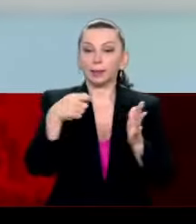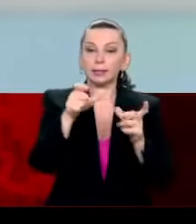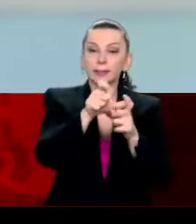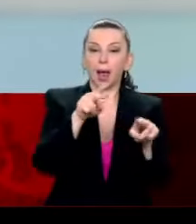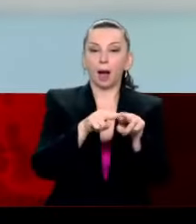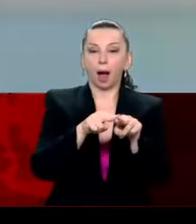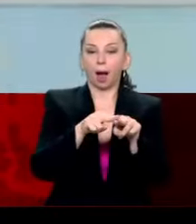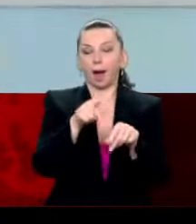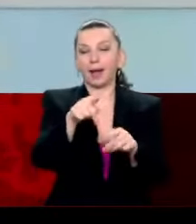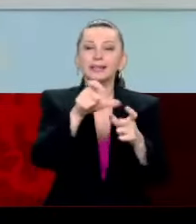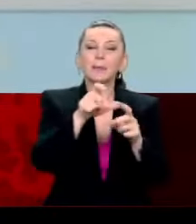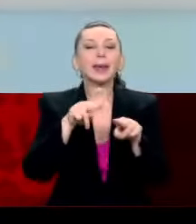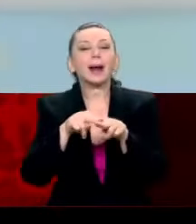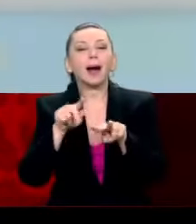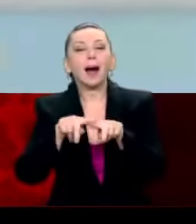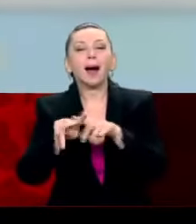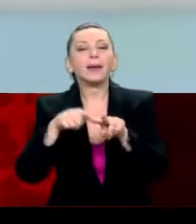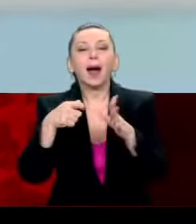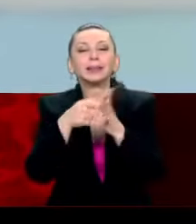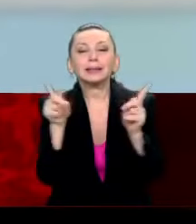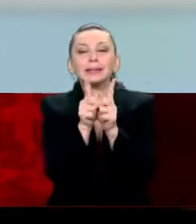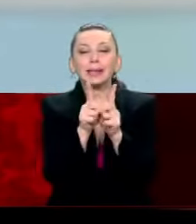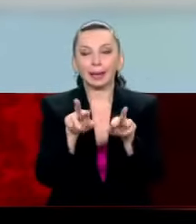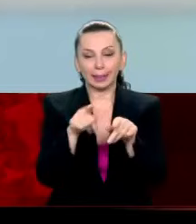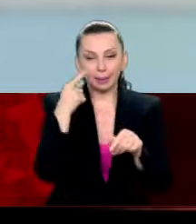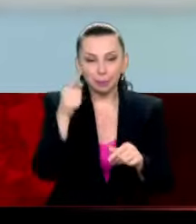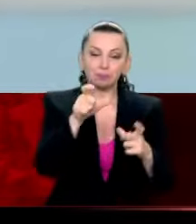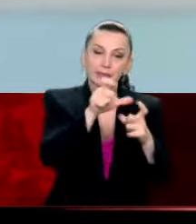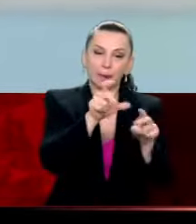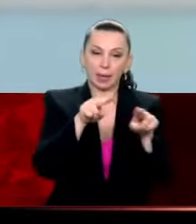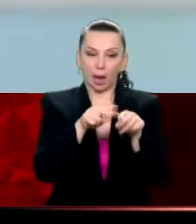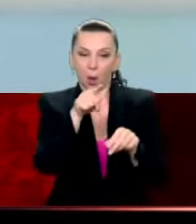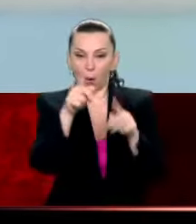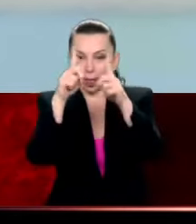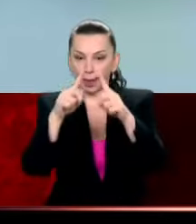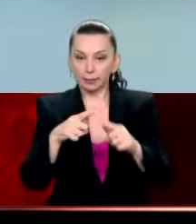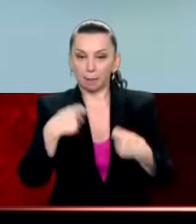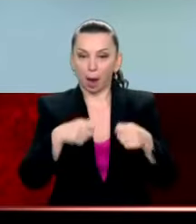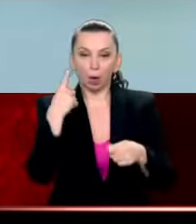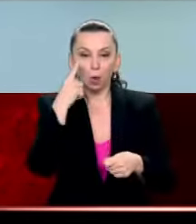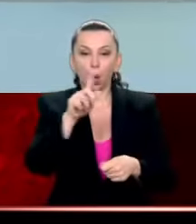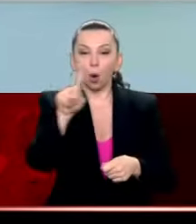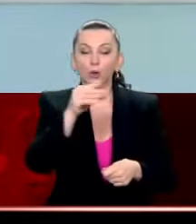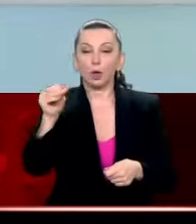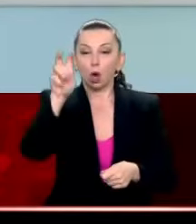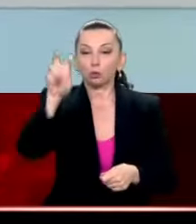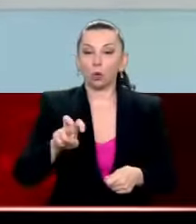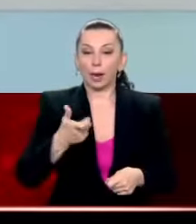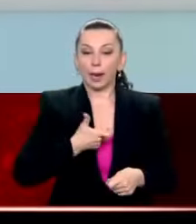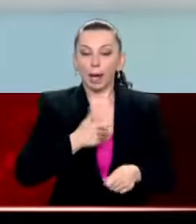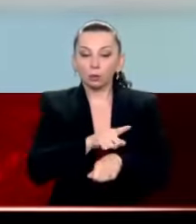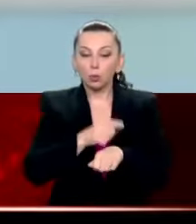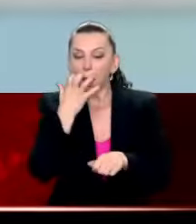SK. O maildeki hesap numarası iddiaya göre Semih Kaya'nın ve yazıda 10 milyon doların yasal